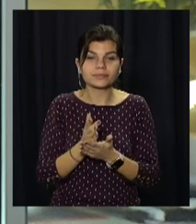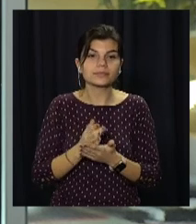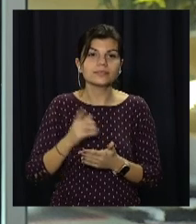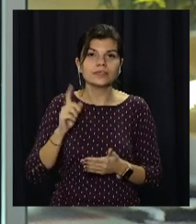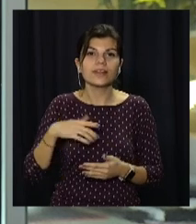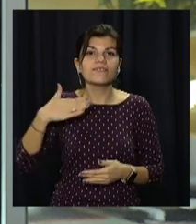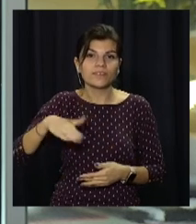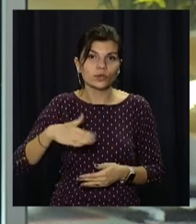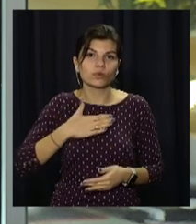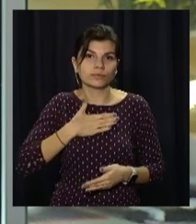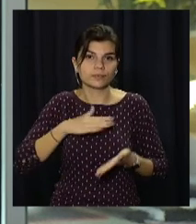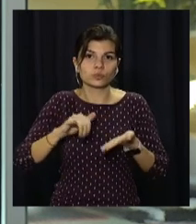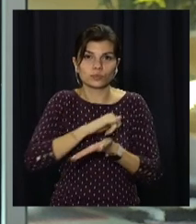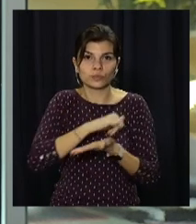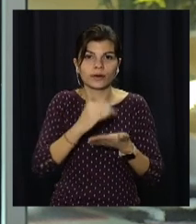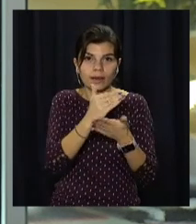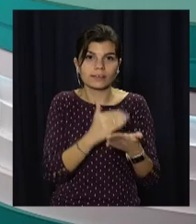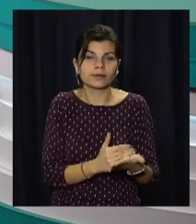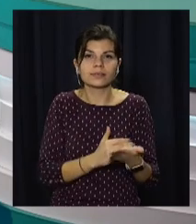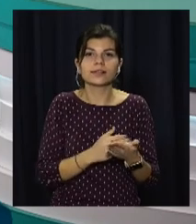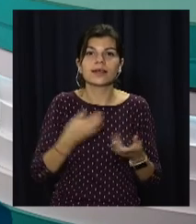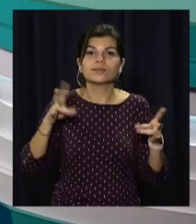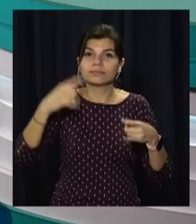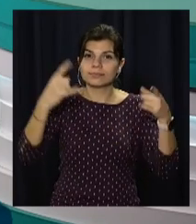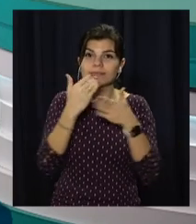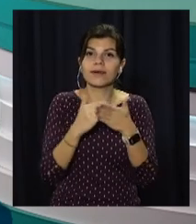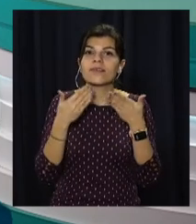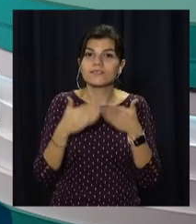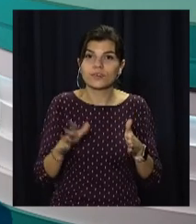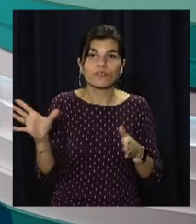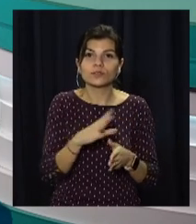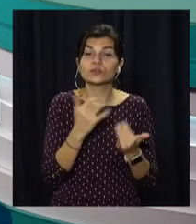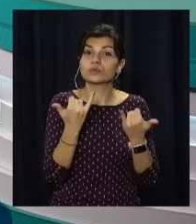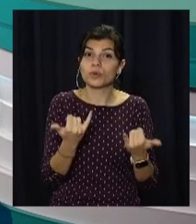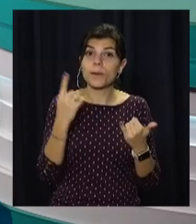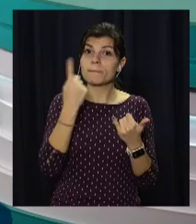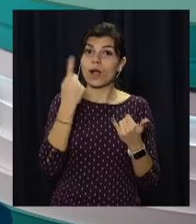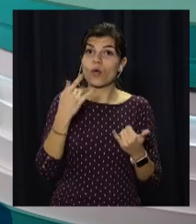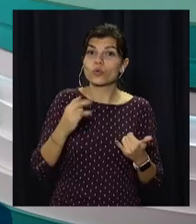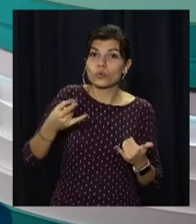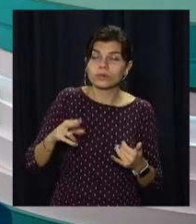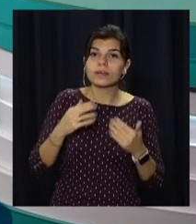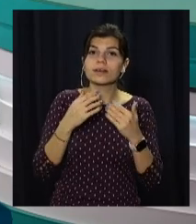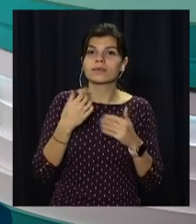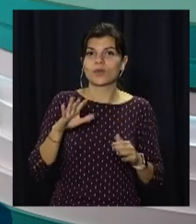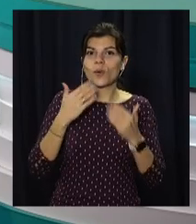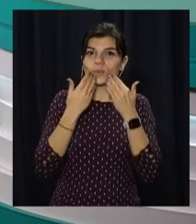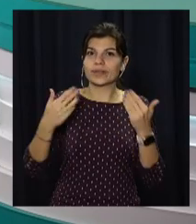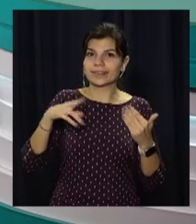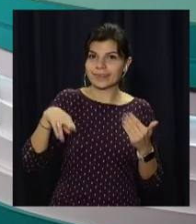opentv.media. Сюжети переглядайте на YouTube-каналі. Залишайтесь з відкритим. Сьогодні 1 грудня, остання глава року, що